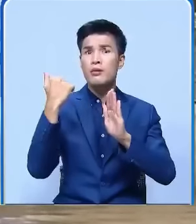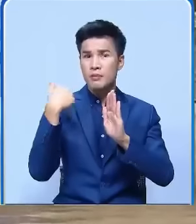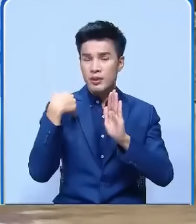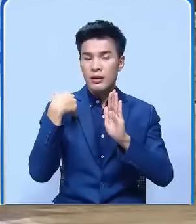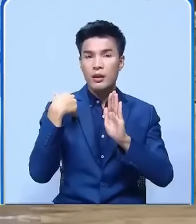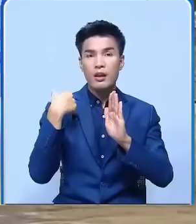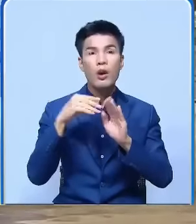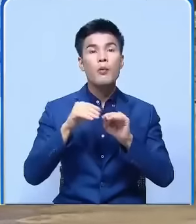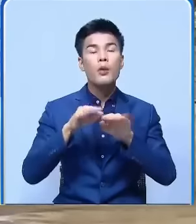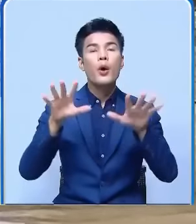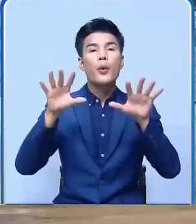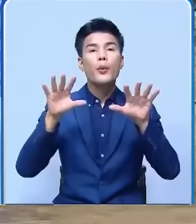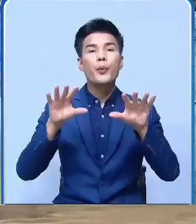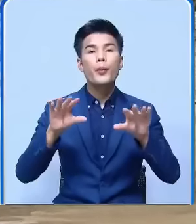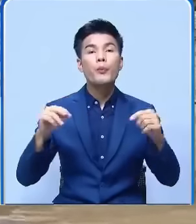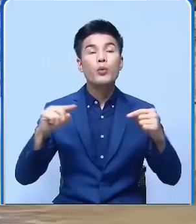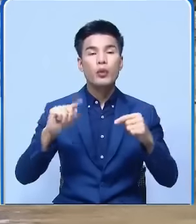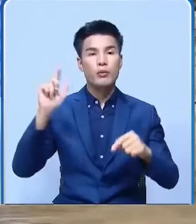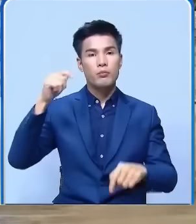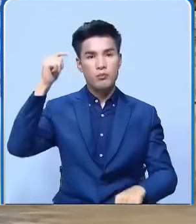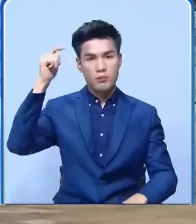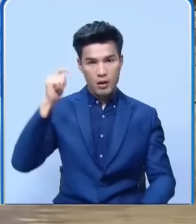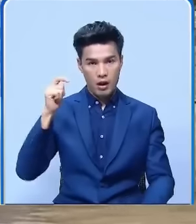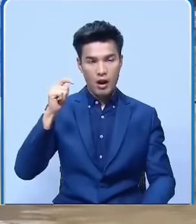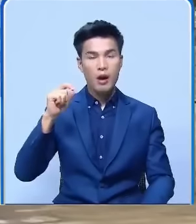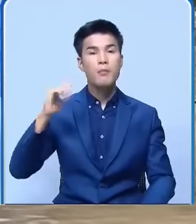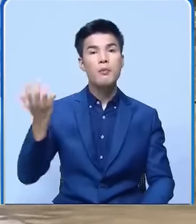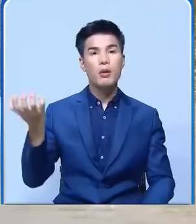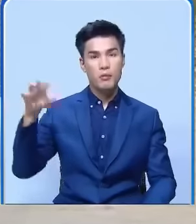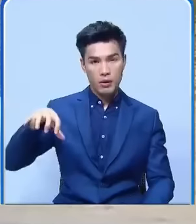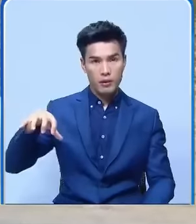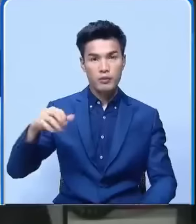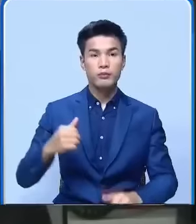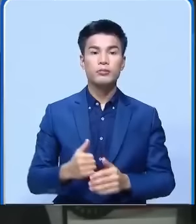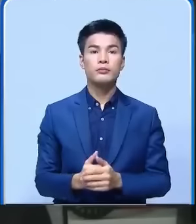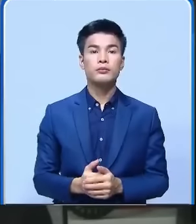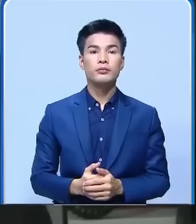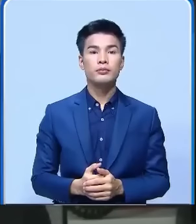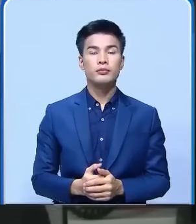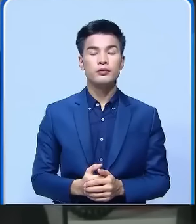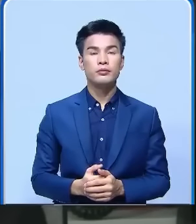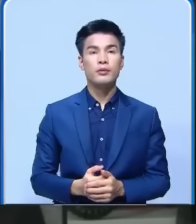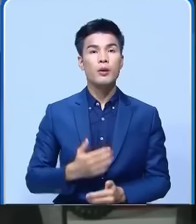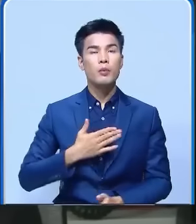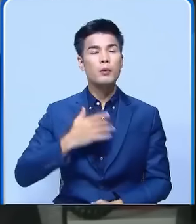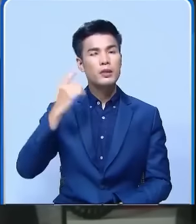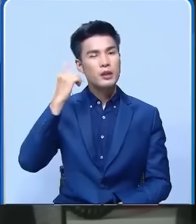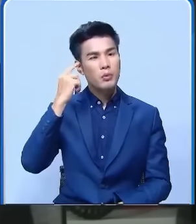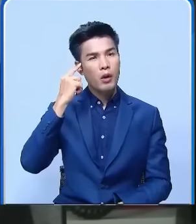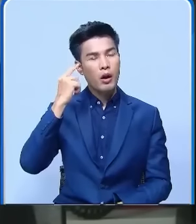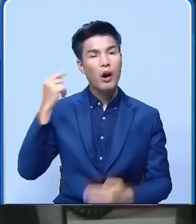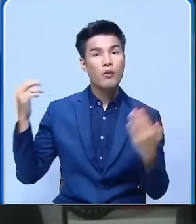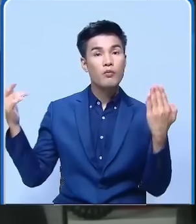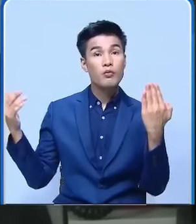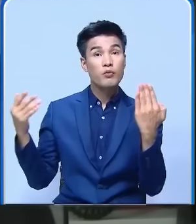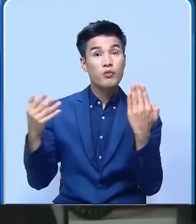ที่จะไปสลายตัวแถวแถวชายแดนเมียนมาและบังกลาเทศค่ะ เราคาดว่าจะเคลื่อนเข้าสู่ฝั่ง